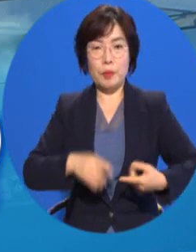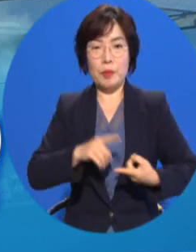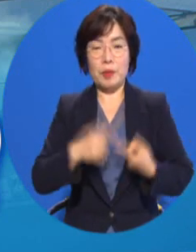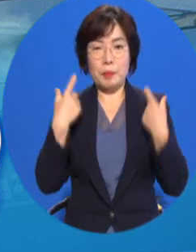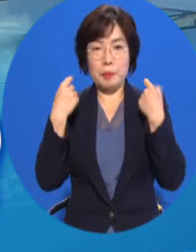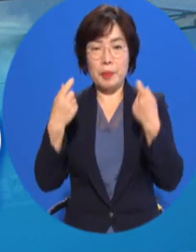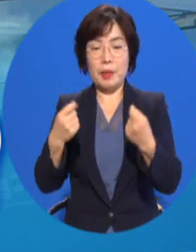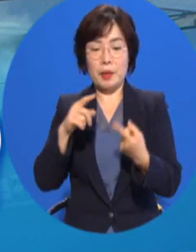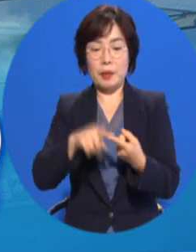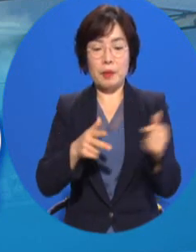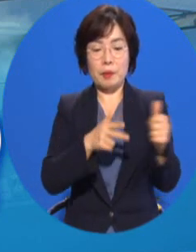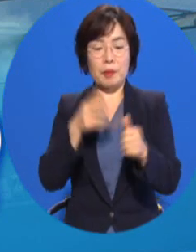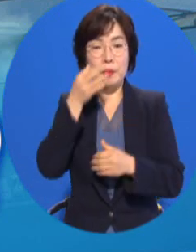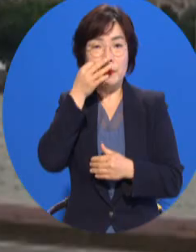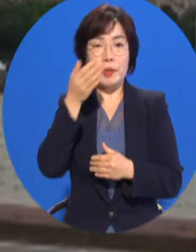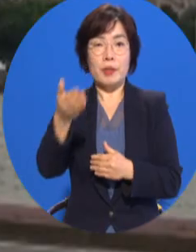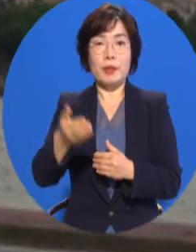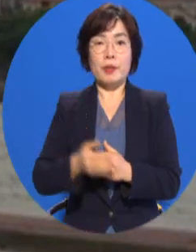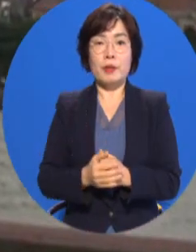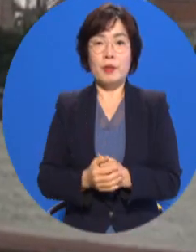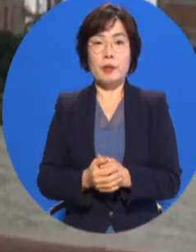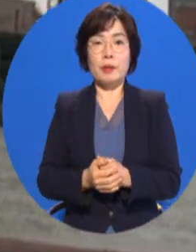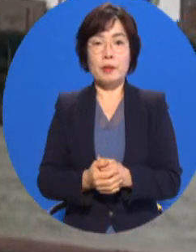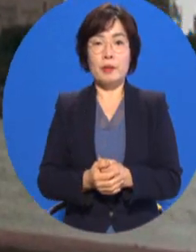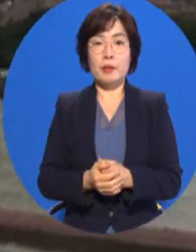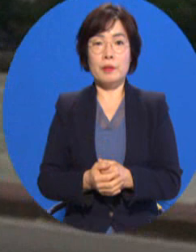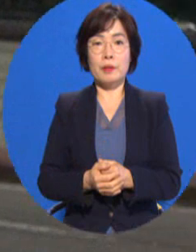보입니다. 김종수 기자입니다.